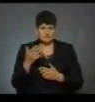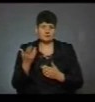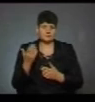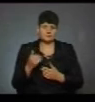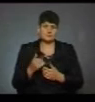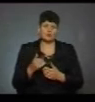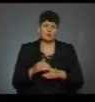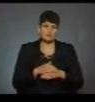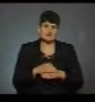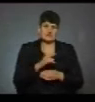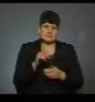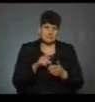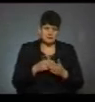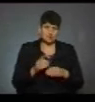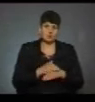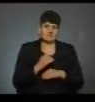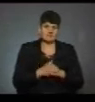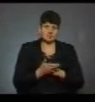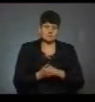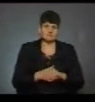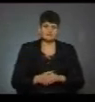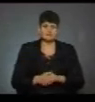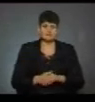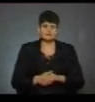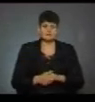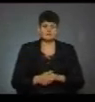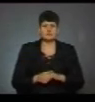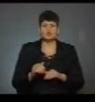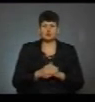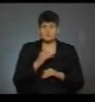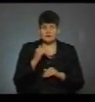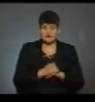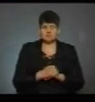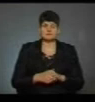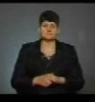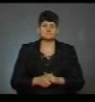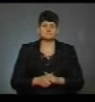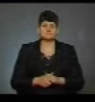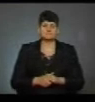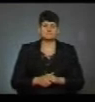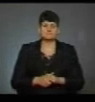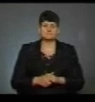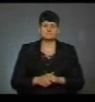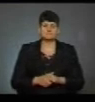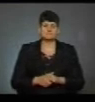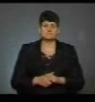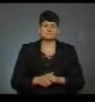ласка, запитуйте. Доброго вечора. Тому 3 місяці. Добрий вечір. Добрий вечір. А який